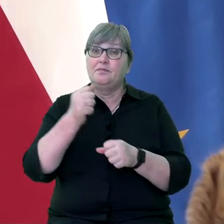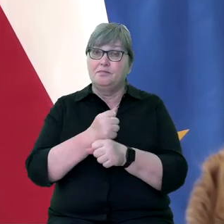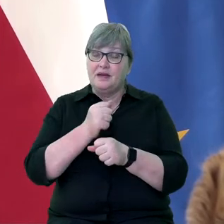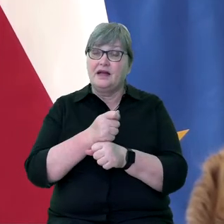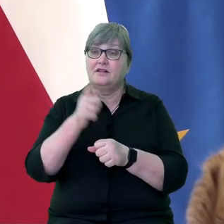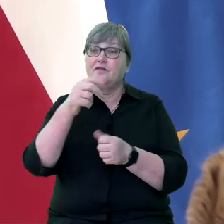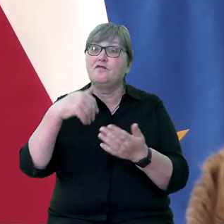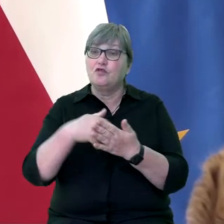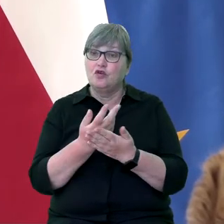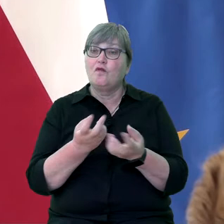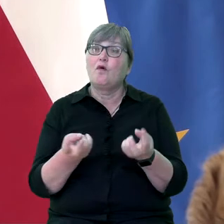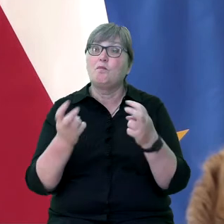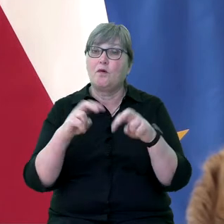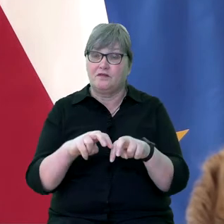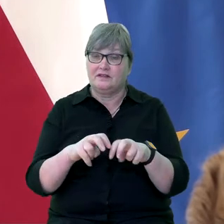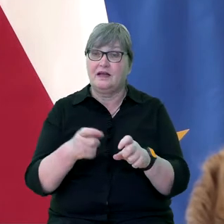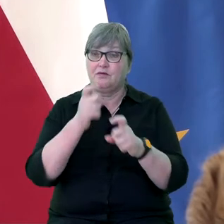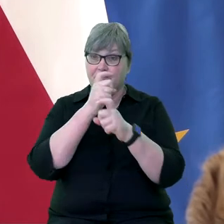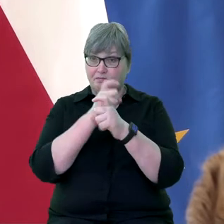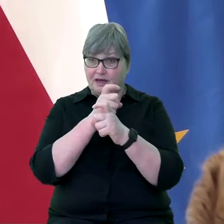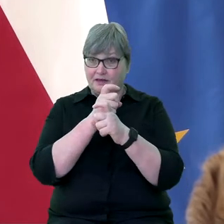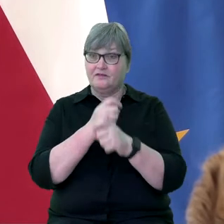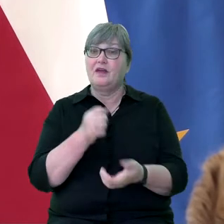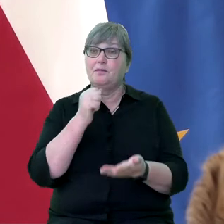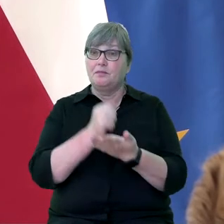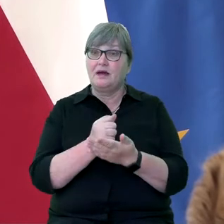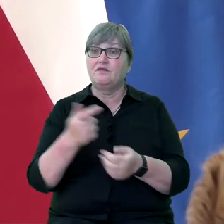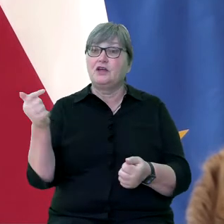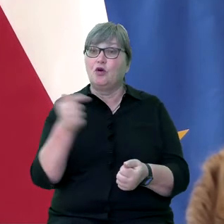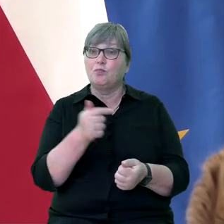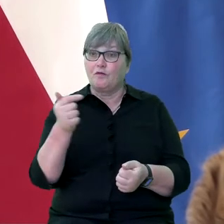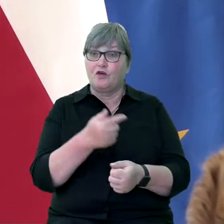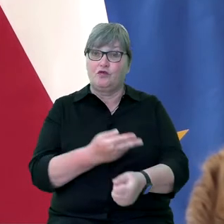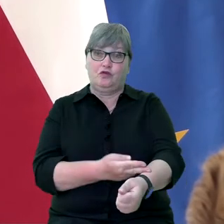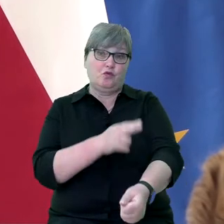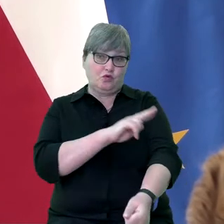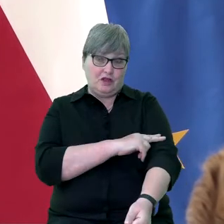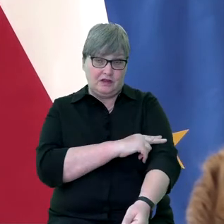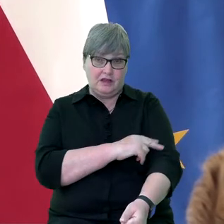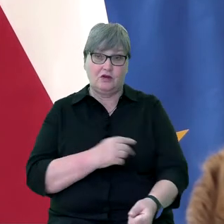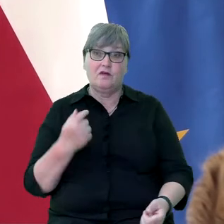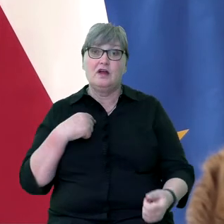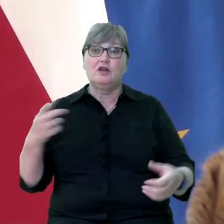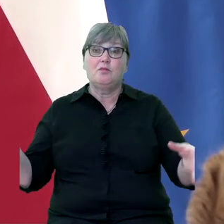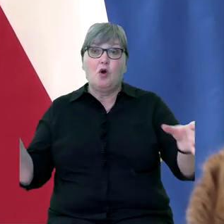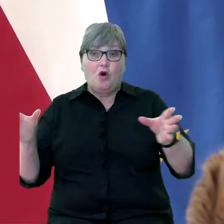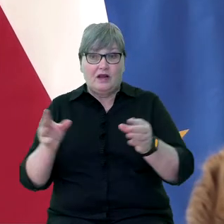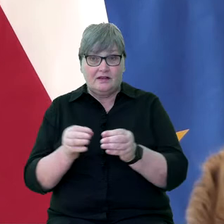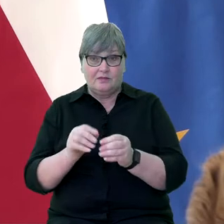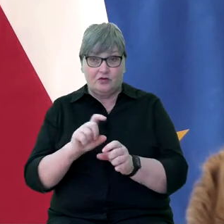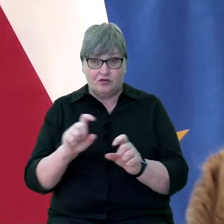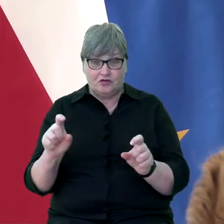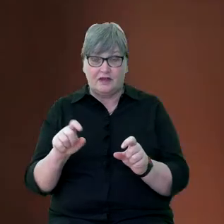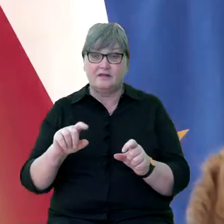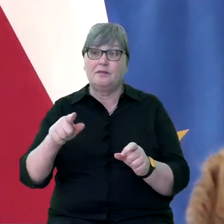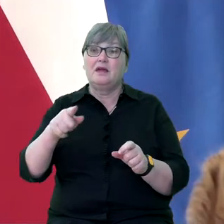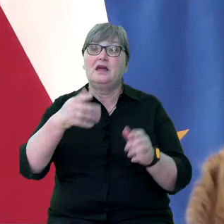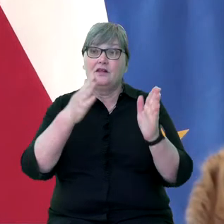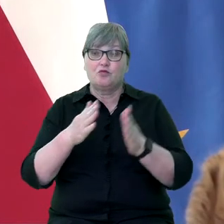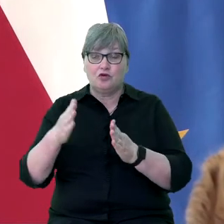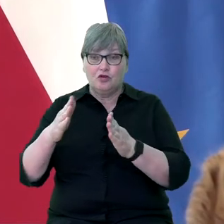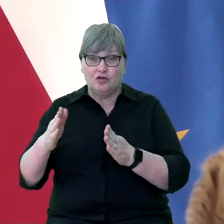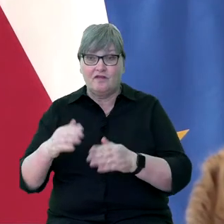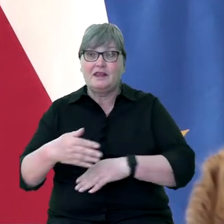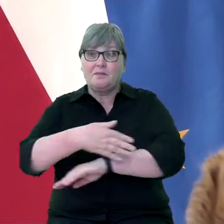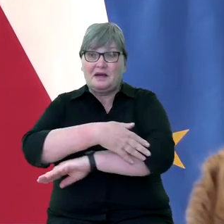prawa i obowiązki jego urzędników. Zbiegło się to w czasie z ostatecznym utrwaleniem granic ówczesnej Polski,